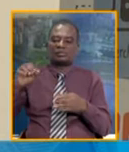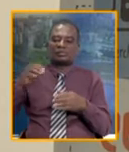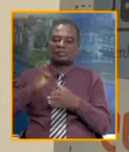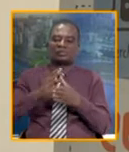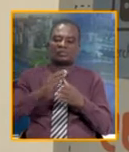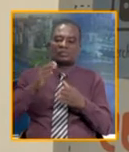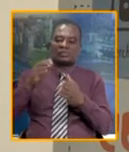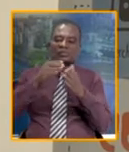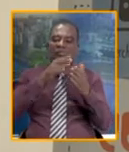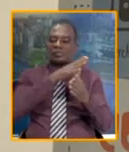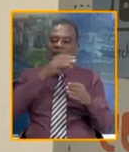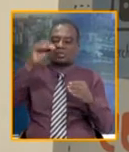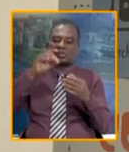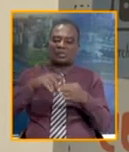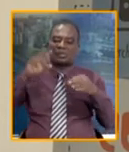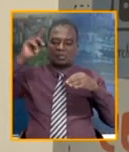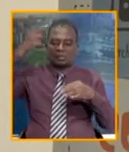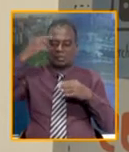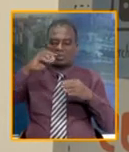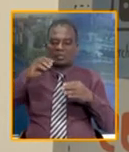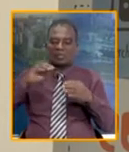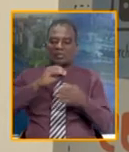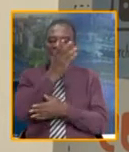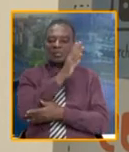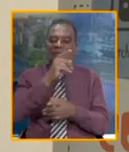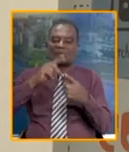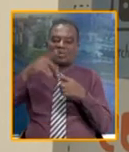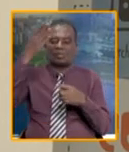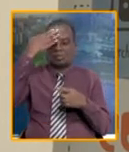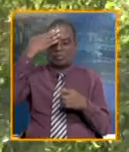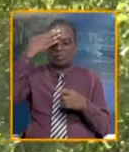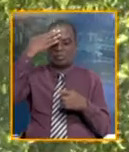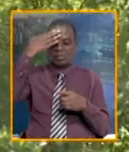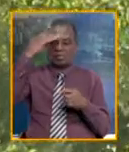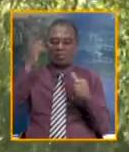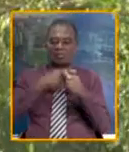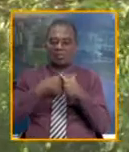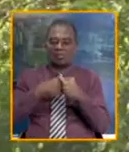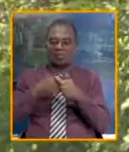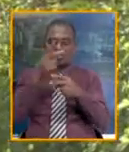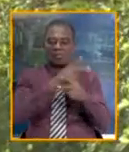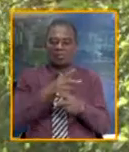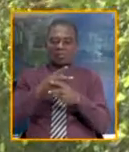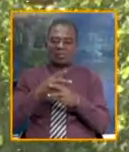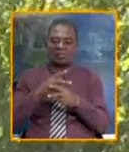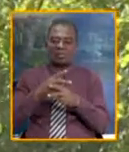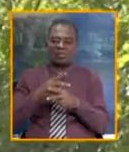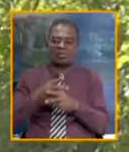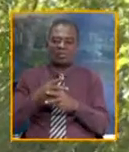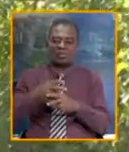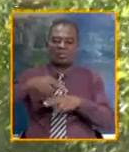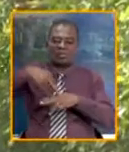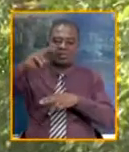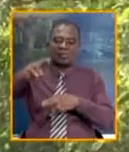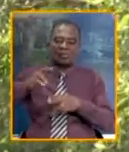dimensions stratégiques de la politique forestière, à savoir la préservation, la réhabilitation et